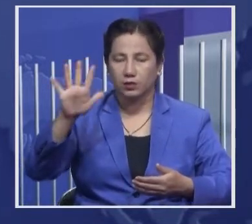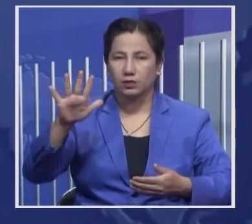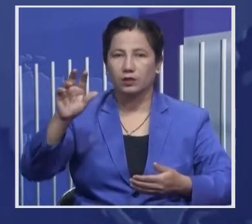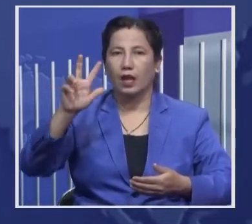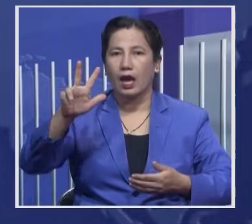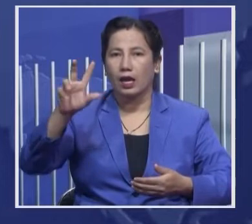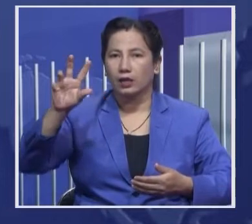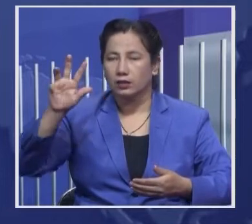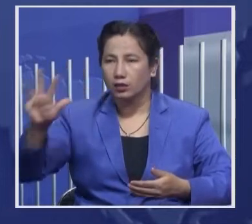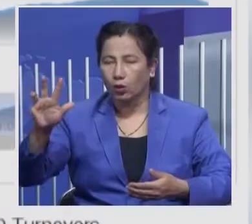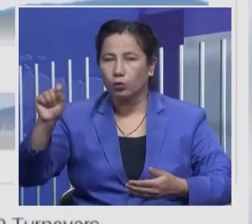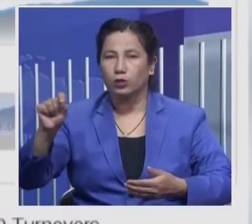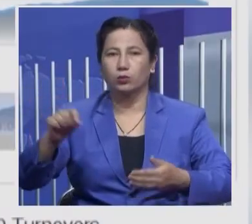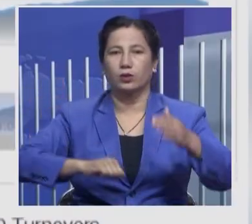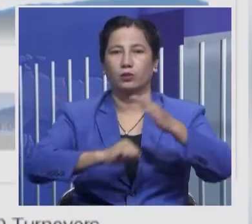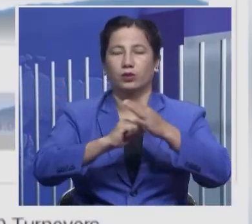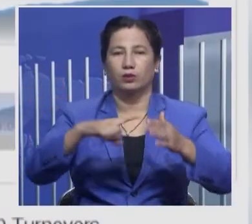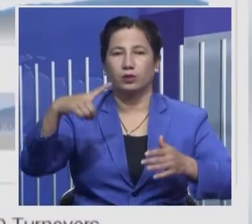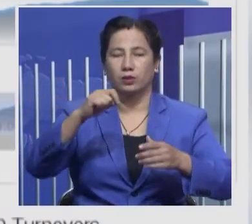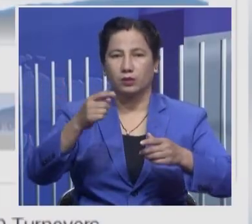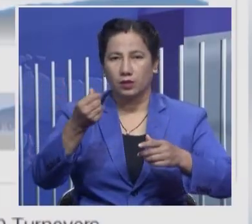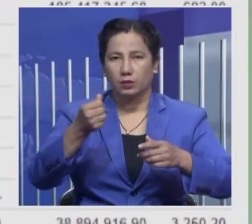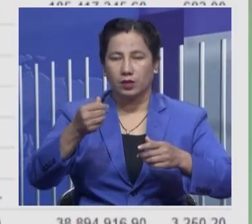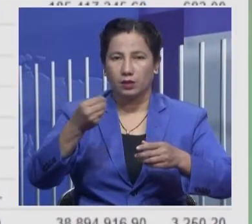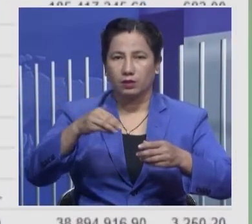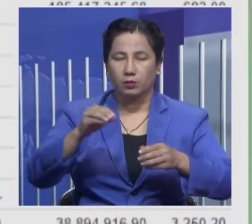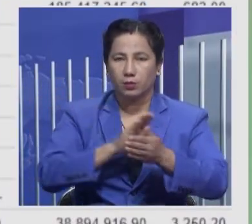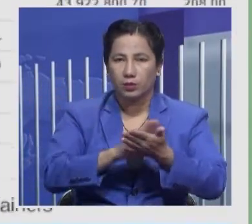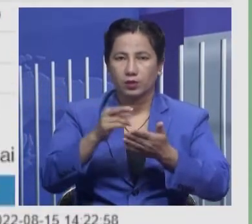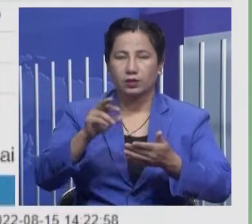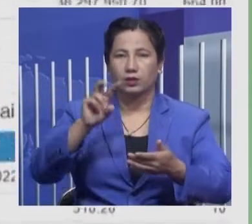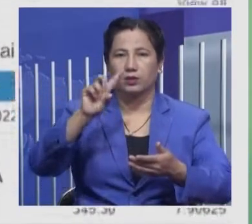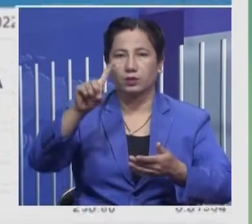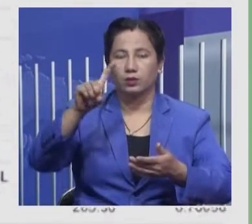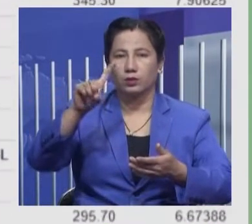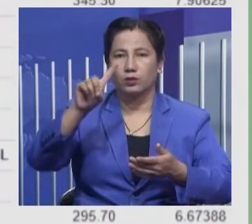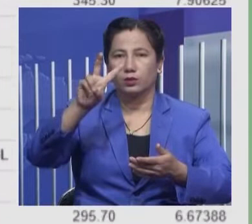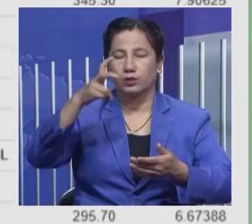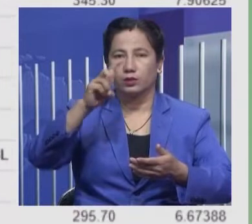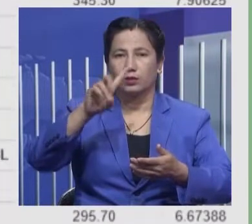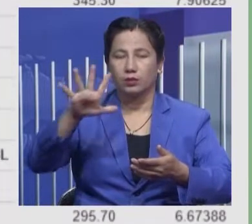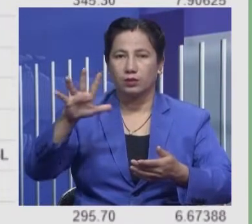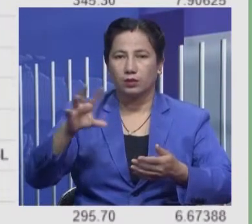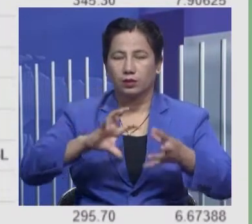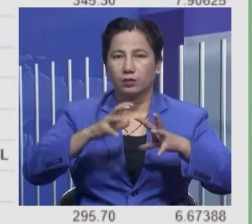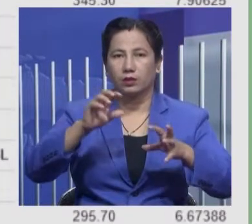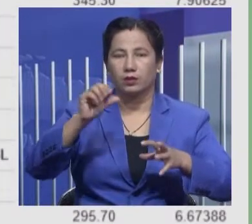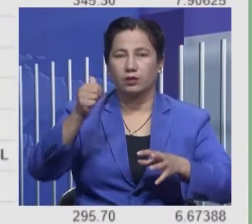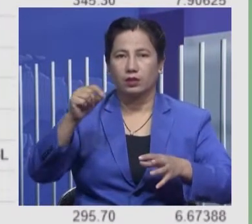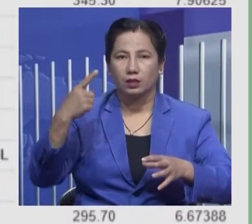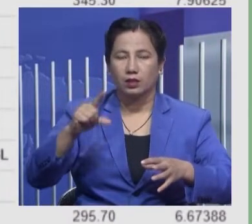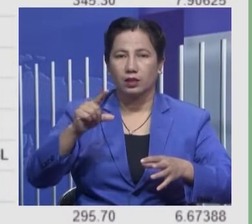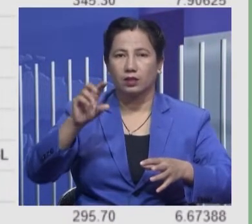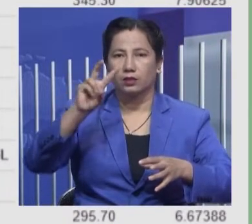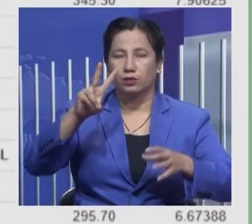2,065.89 बिन्दुमा पुगेको छ। नेप्सेसँगै कारोबार रकममा पनि सुधार आएको छ। 215 कम्पनीको 60,26,000 कित्ता सेयर